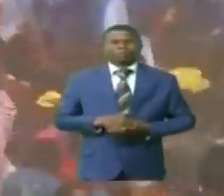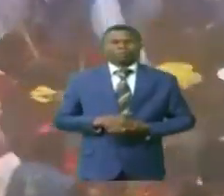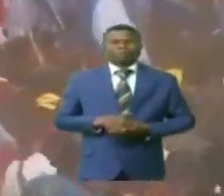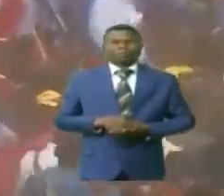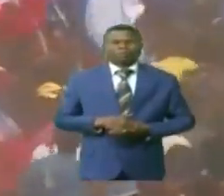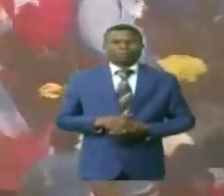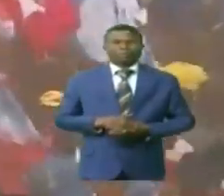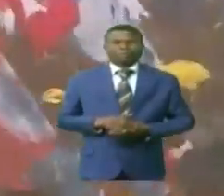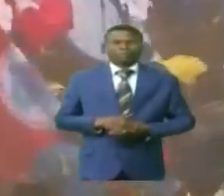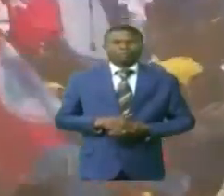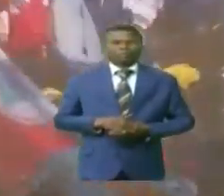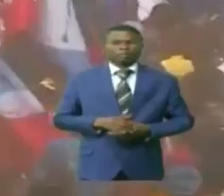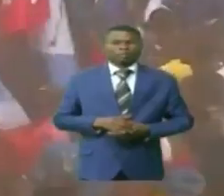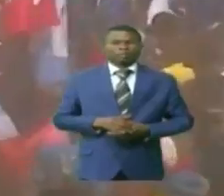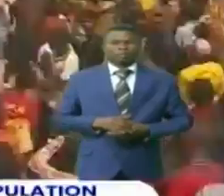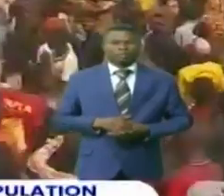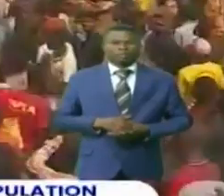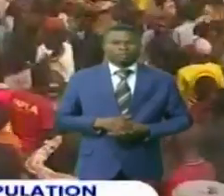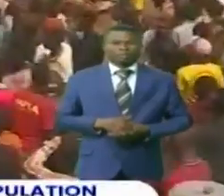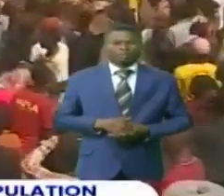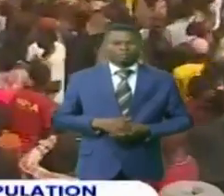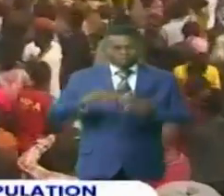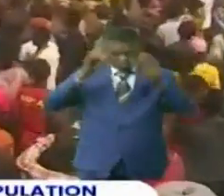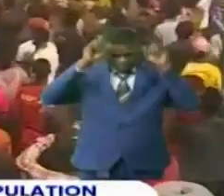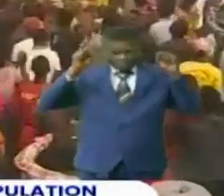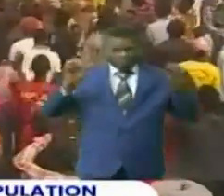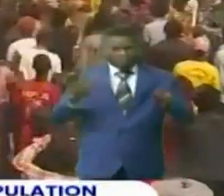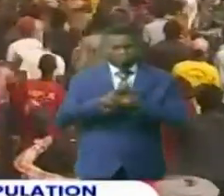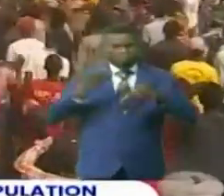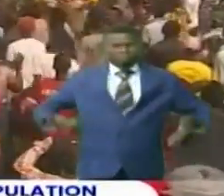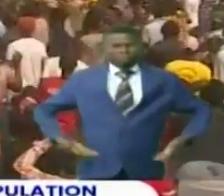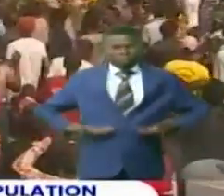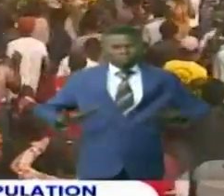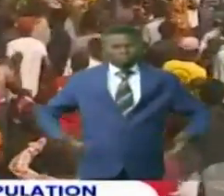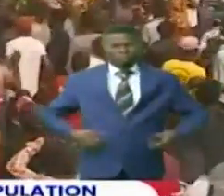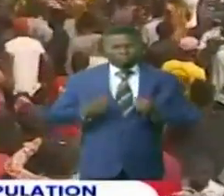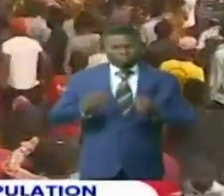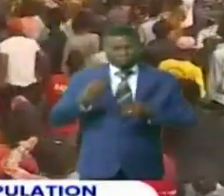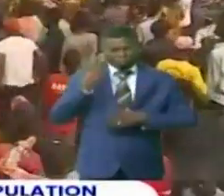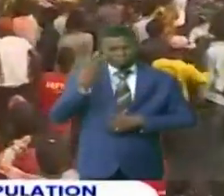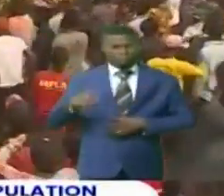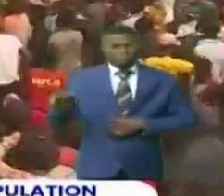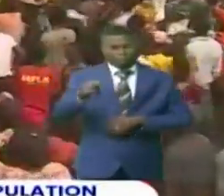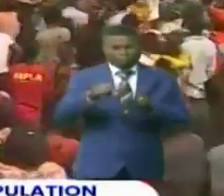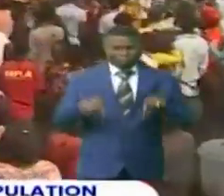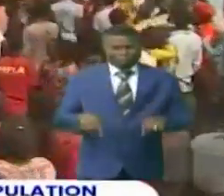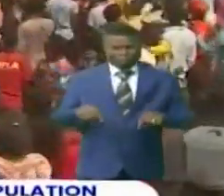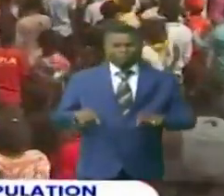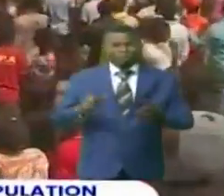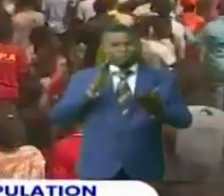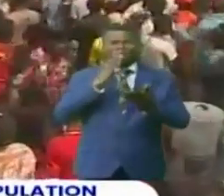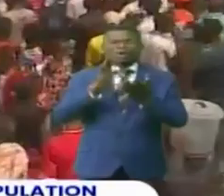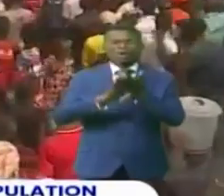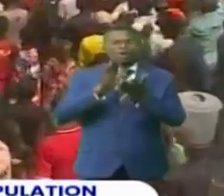Bana Kasumba-Lessa, Nazali na Esengo Mingi. Ya komona bino lelo